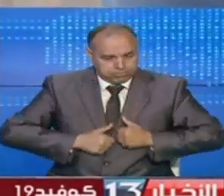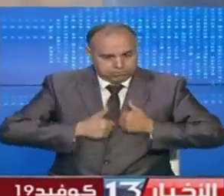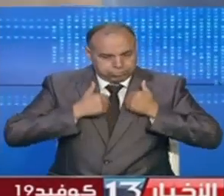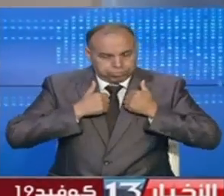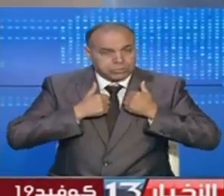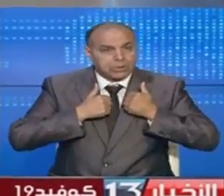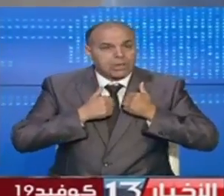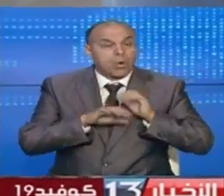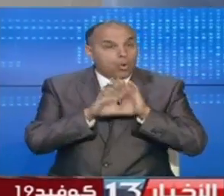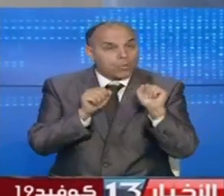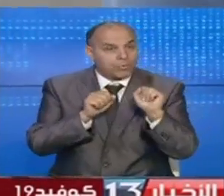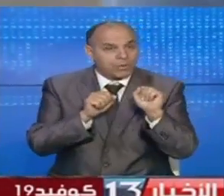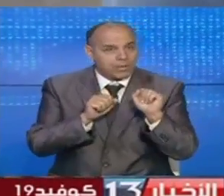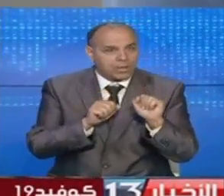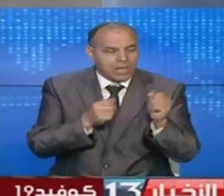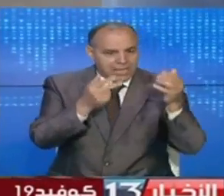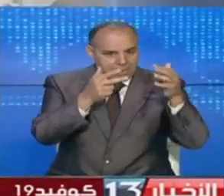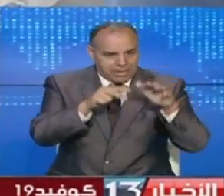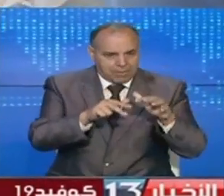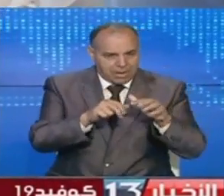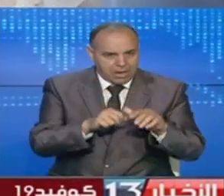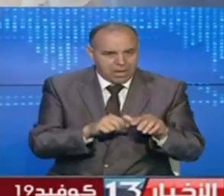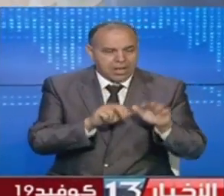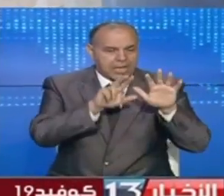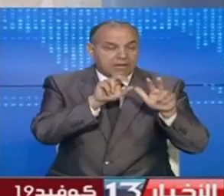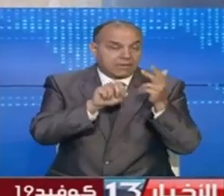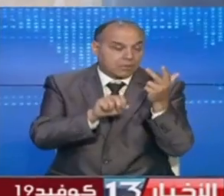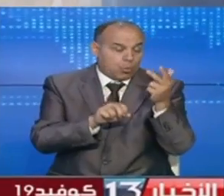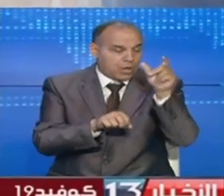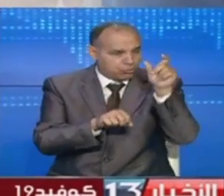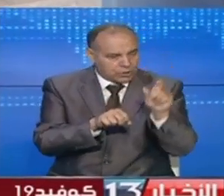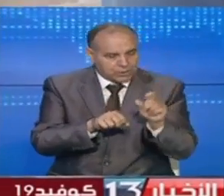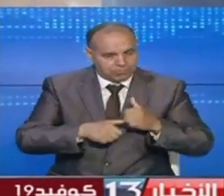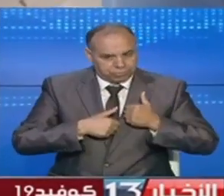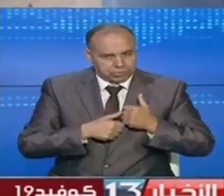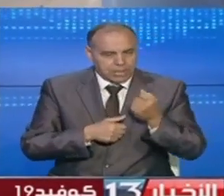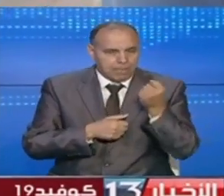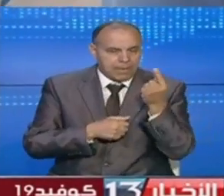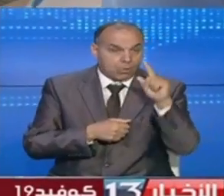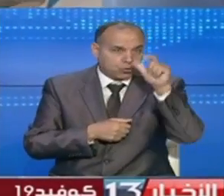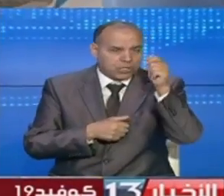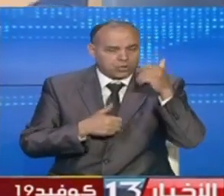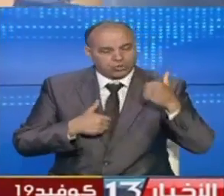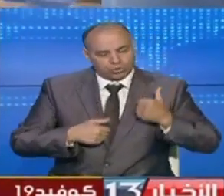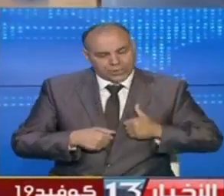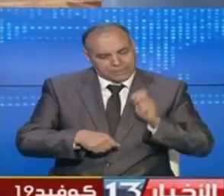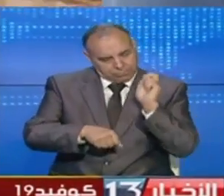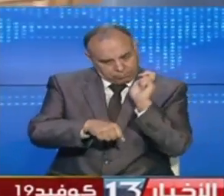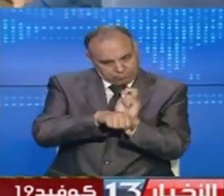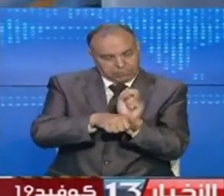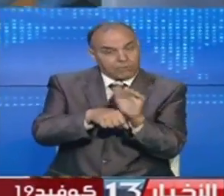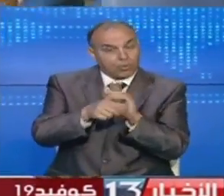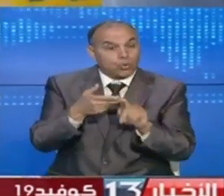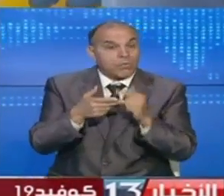لحالة الشفاء التام إلى 883 حالة، وتبقى 116 حالة فقط حاملة